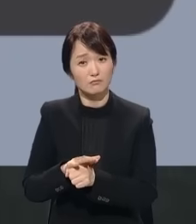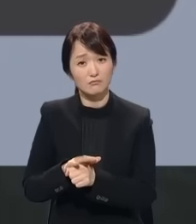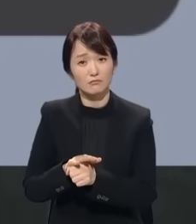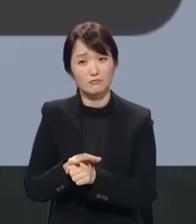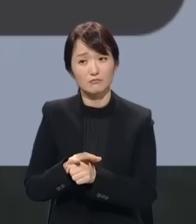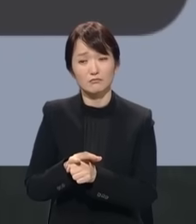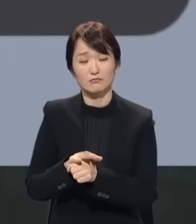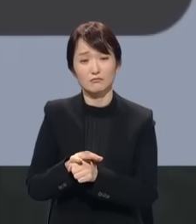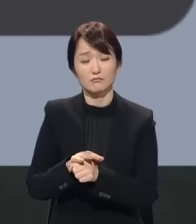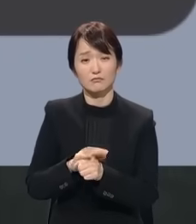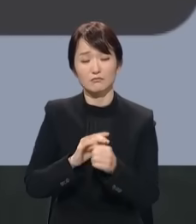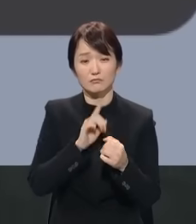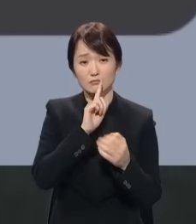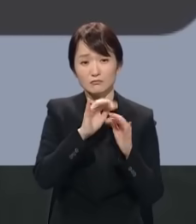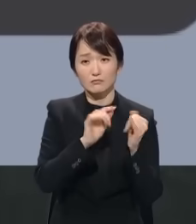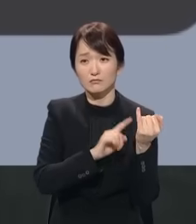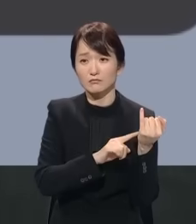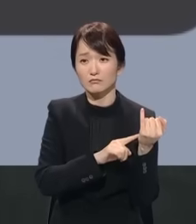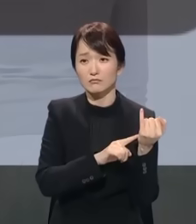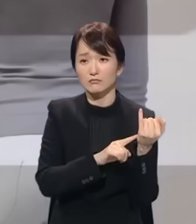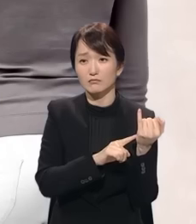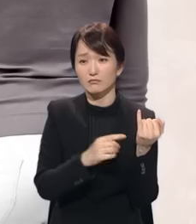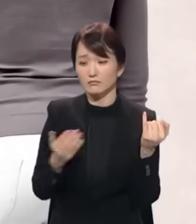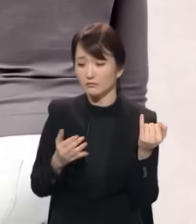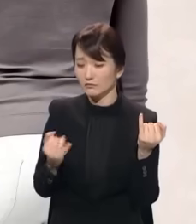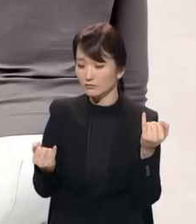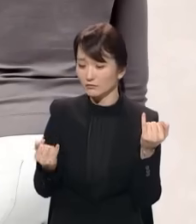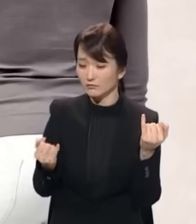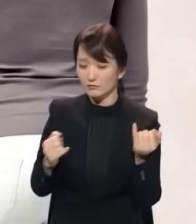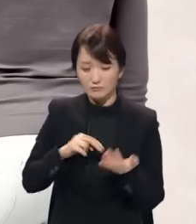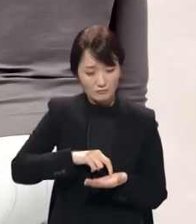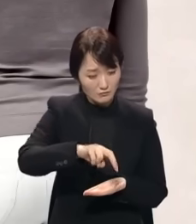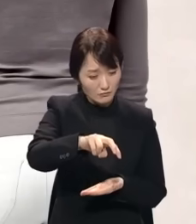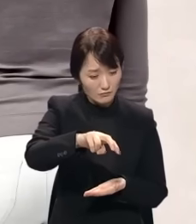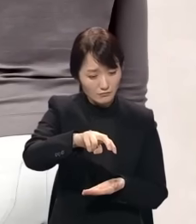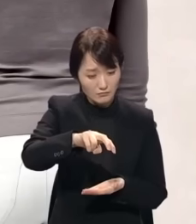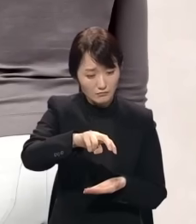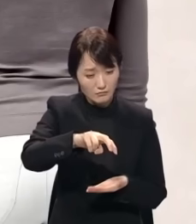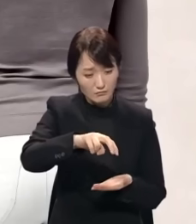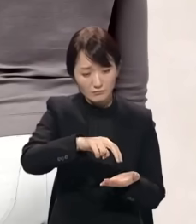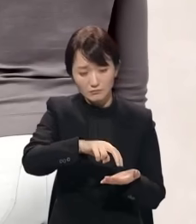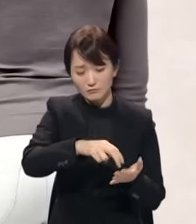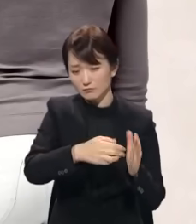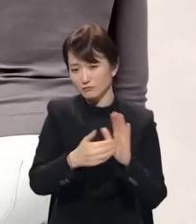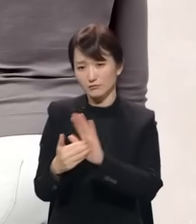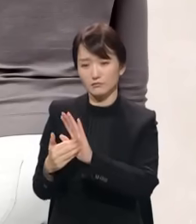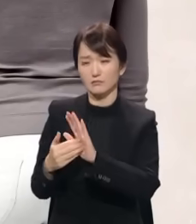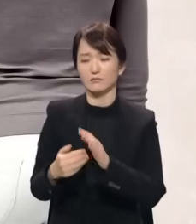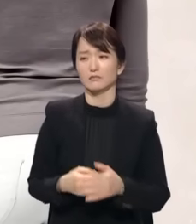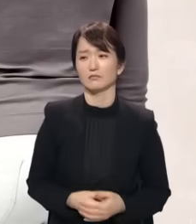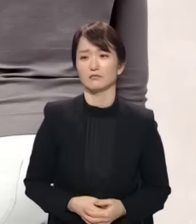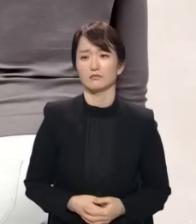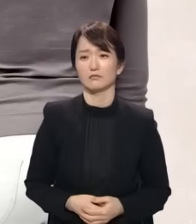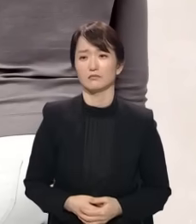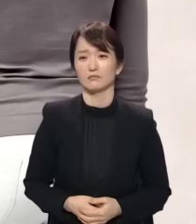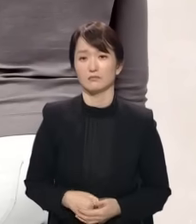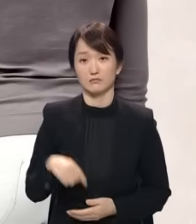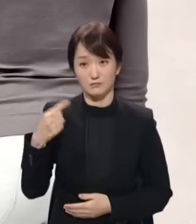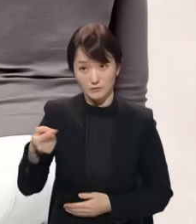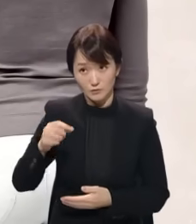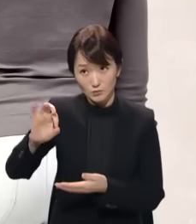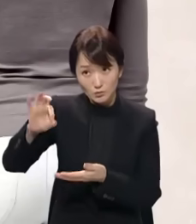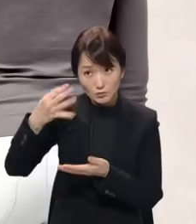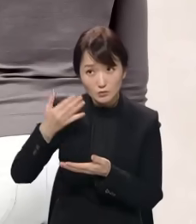아마 제보자도 이 직원 메시지를 차단했고요. 다음에 또다시 급여를 달라고